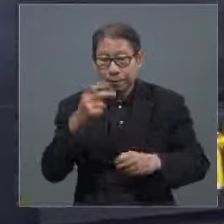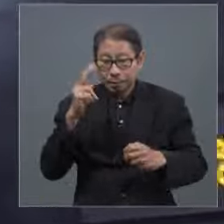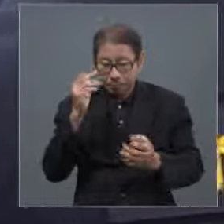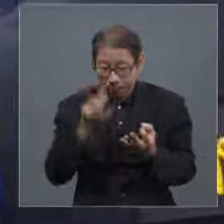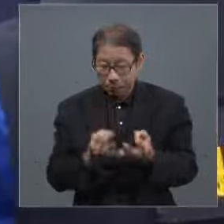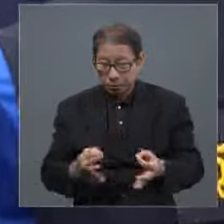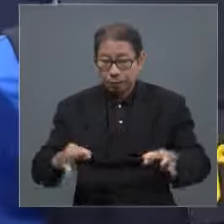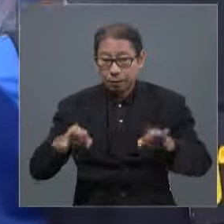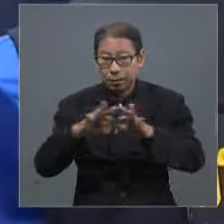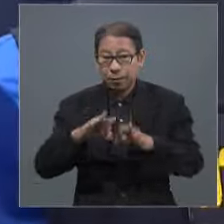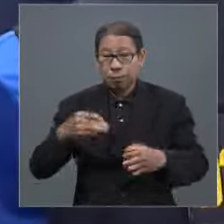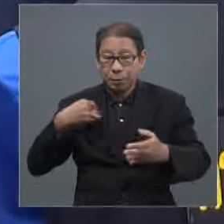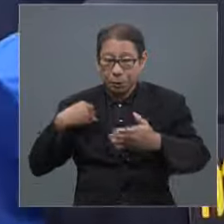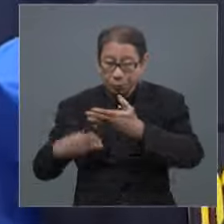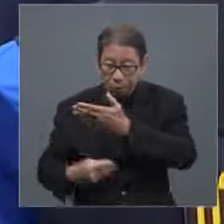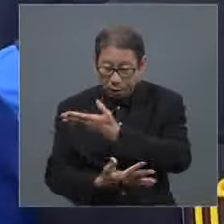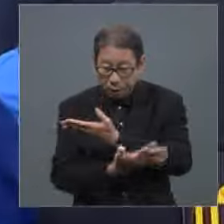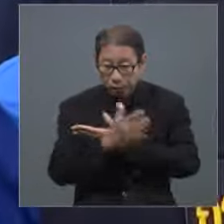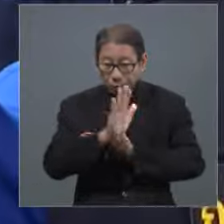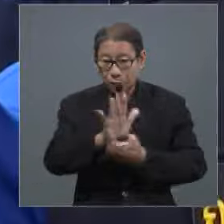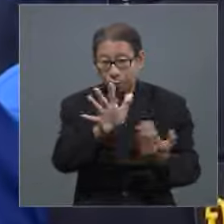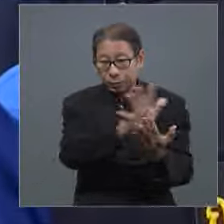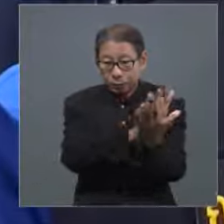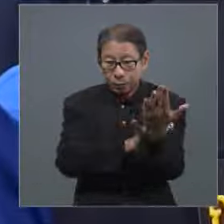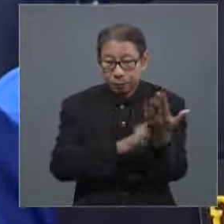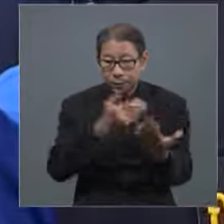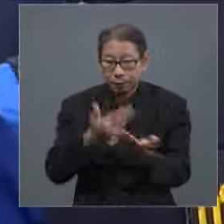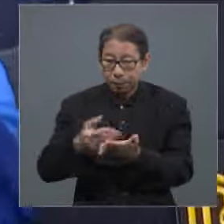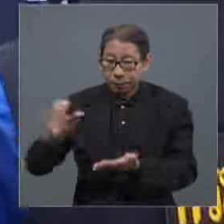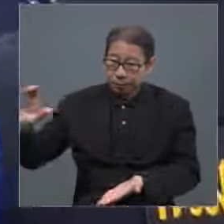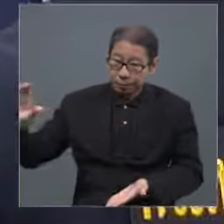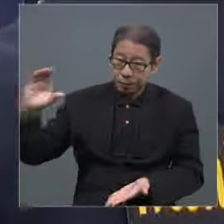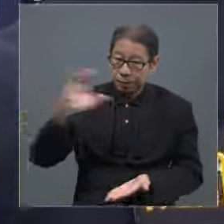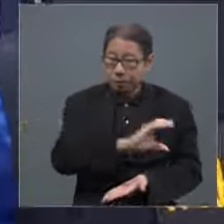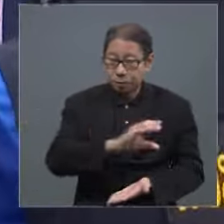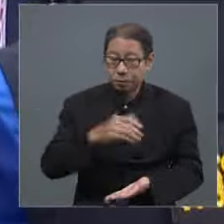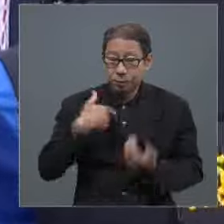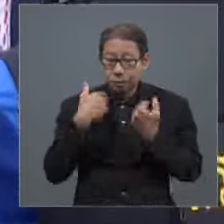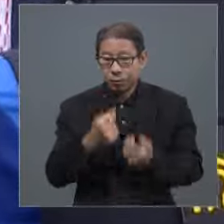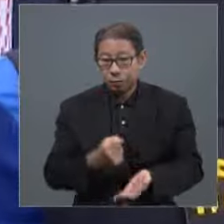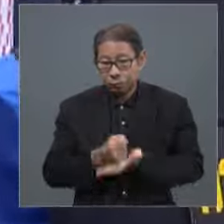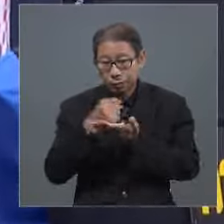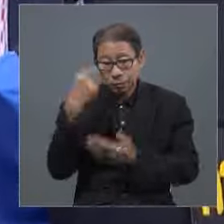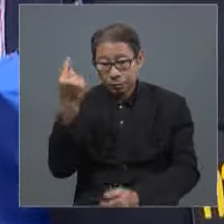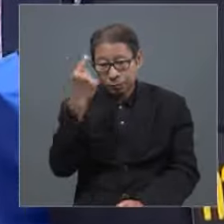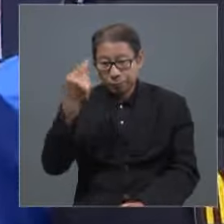แต่มันก็เป็นโอกาสของประเทศไทยที่จะดึงเม็ดเงินจากการท่องเที่ยวได้อย่างมหาศาลครับ